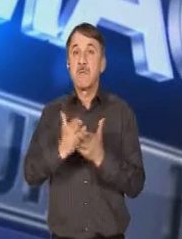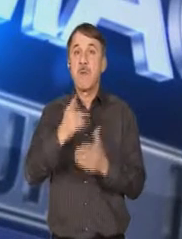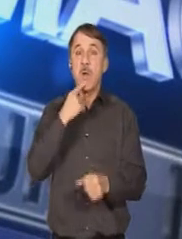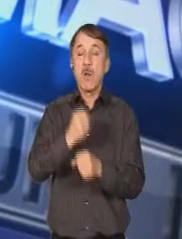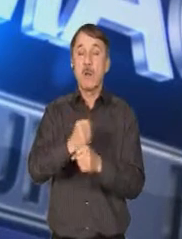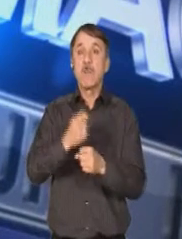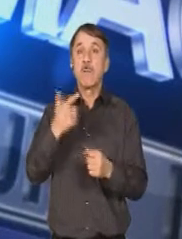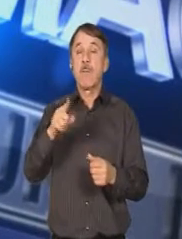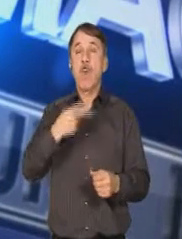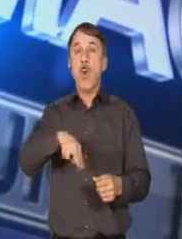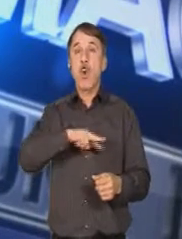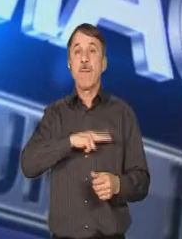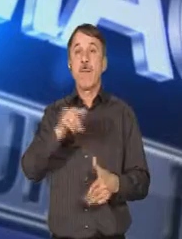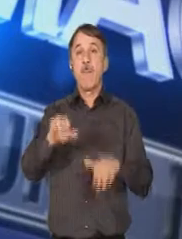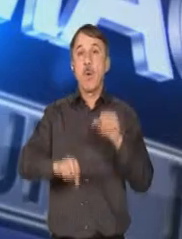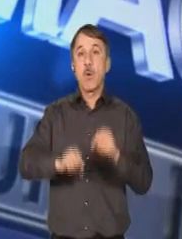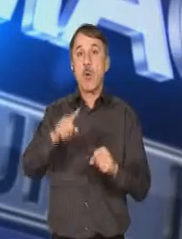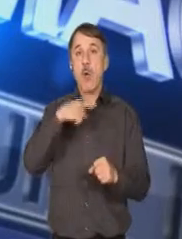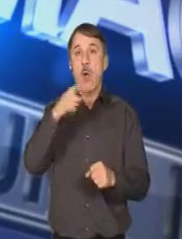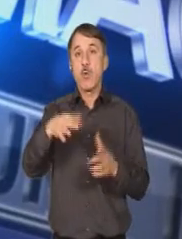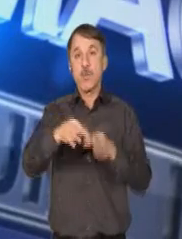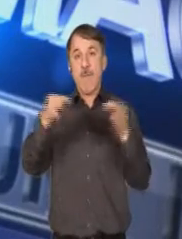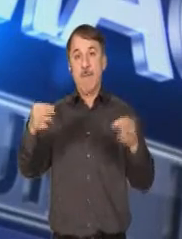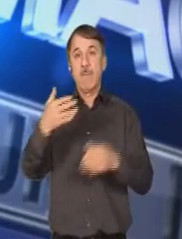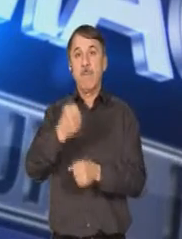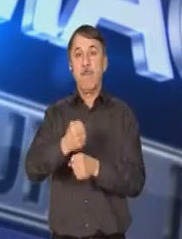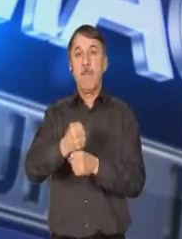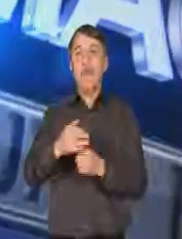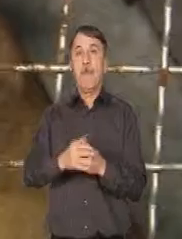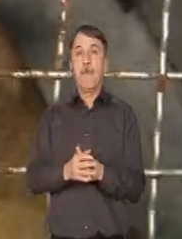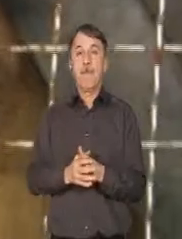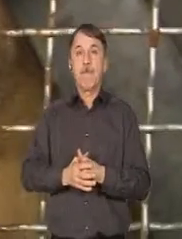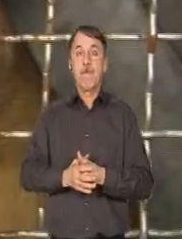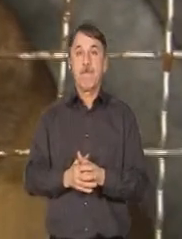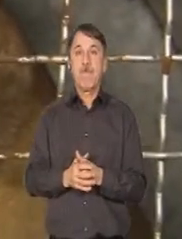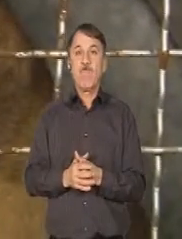se vlasnici budu neodgovorno ponašali, kažu u ovom preduzeću.